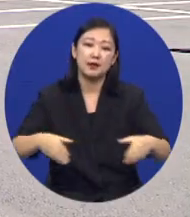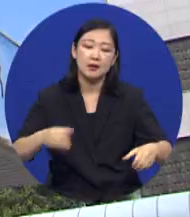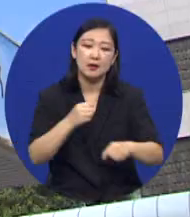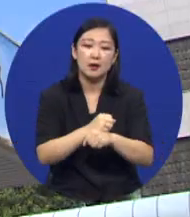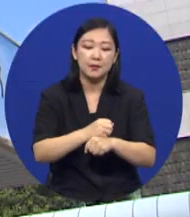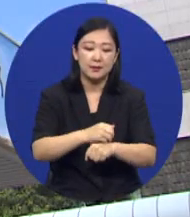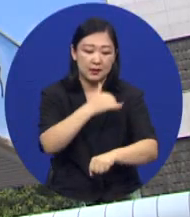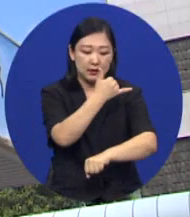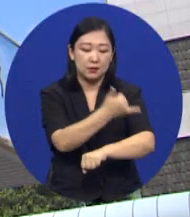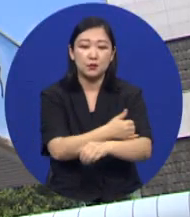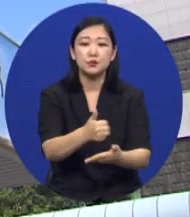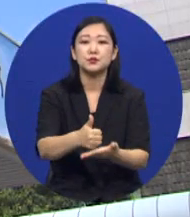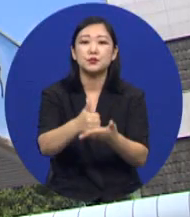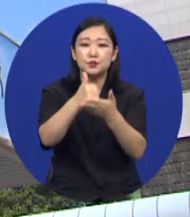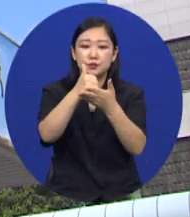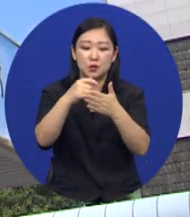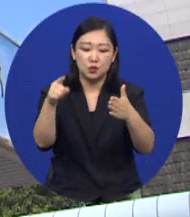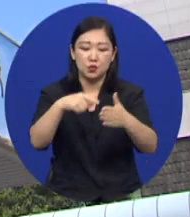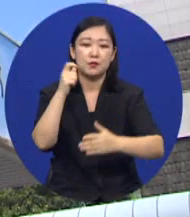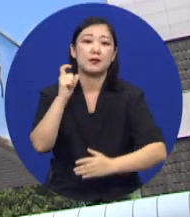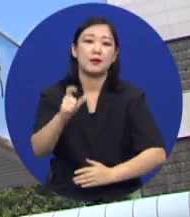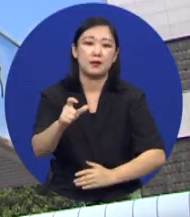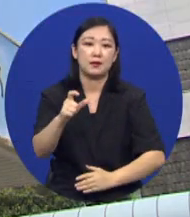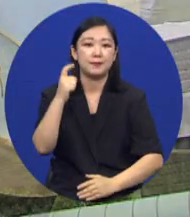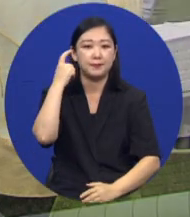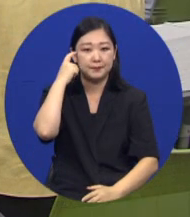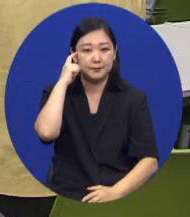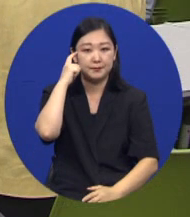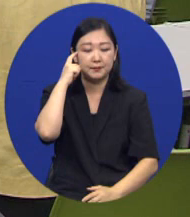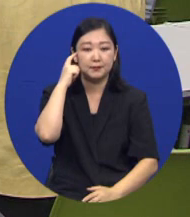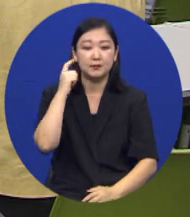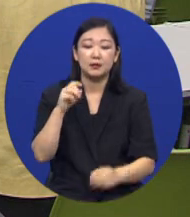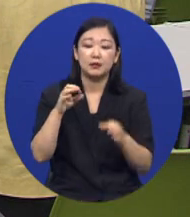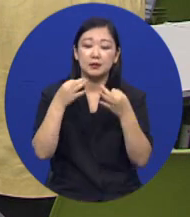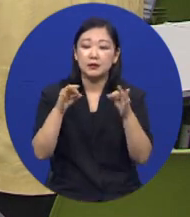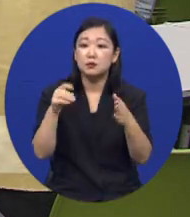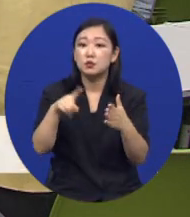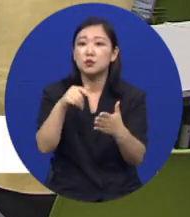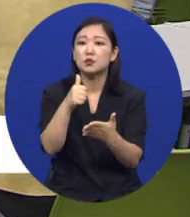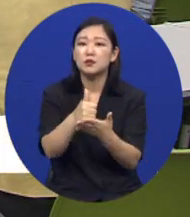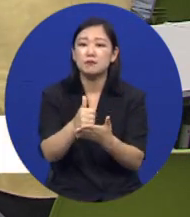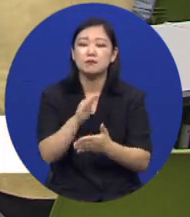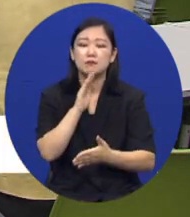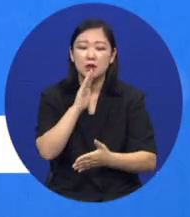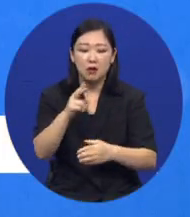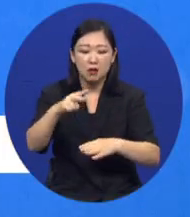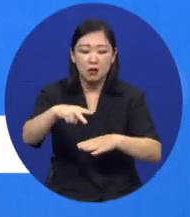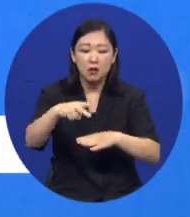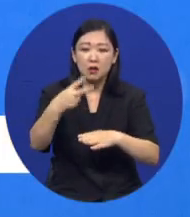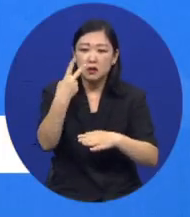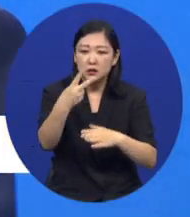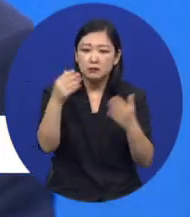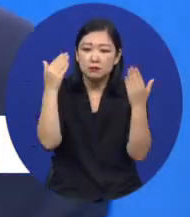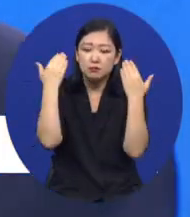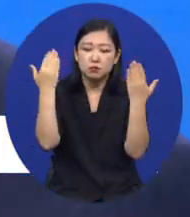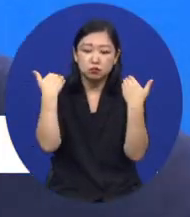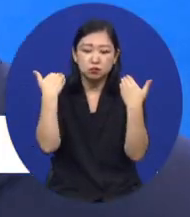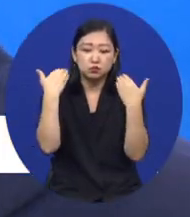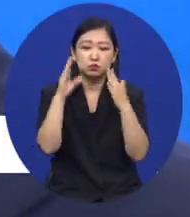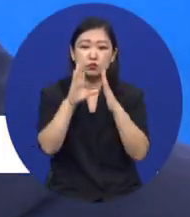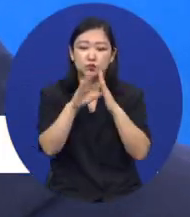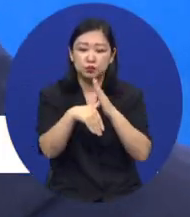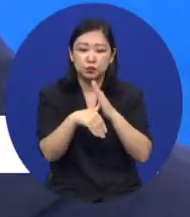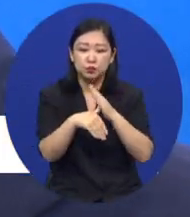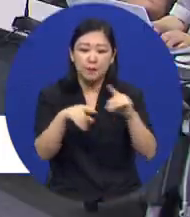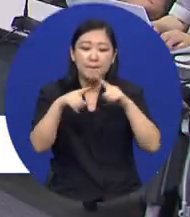인권 존중에 대한 교육을 강화하겠다는 의지입니다. 김광수 교육감은 당장 2학기에 코로나19로 벌어진 학력